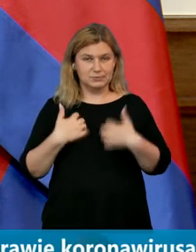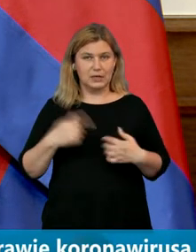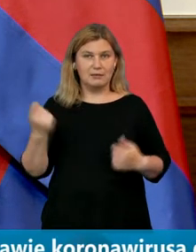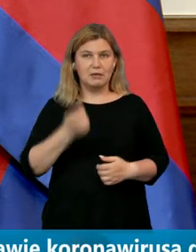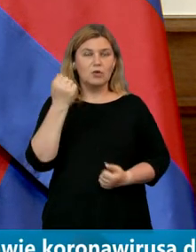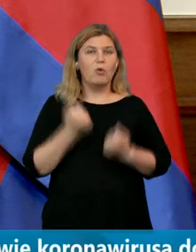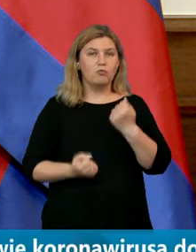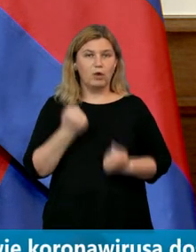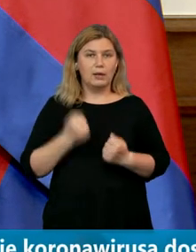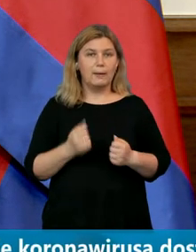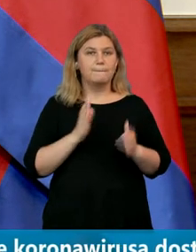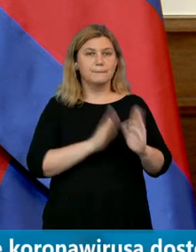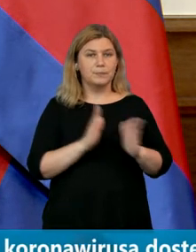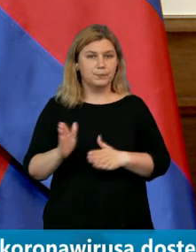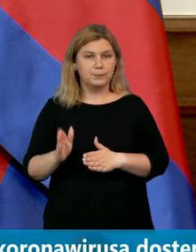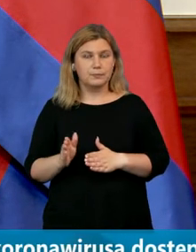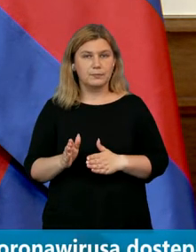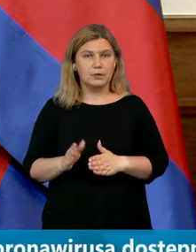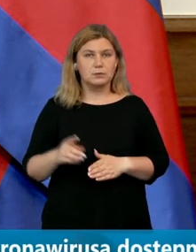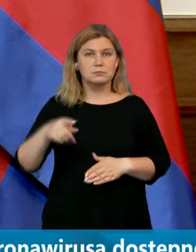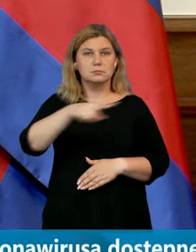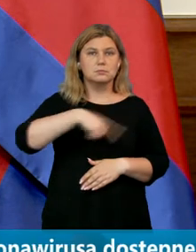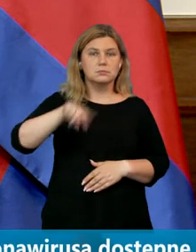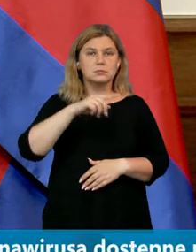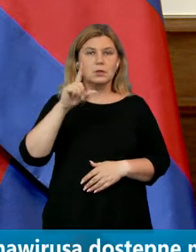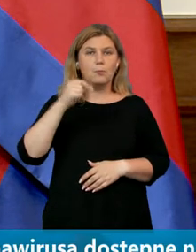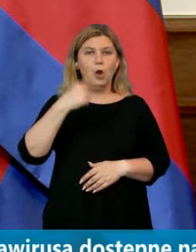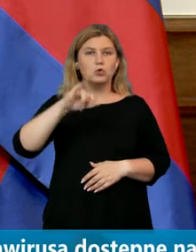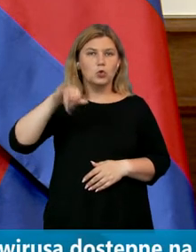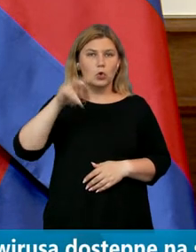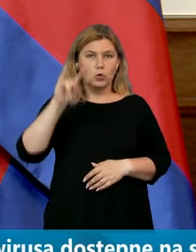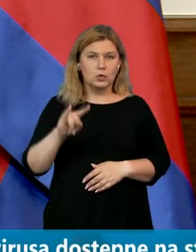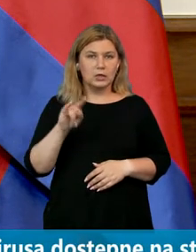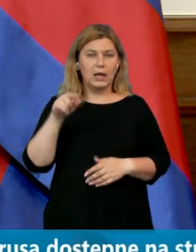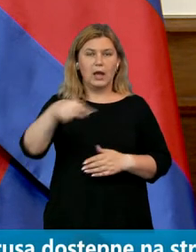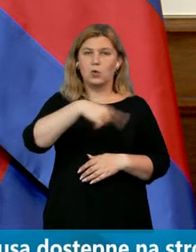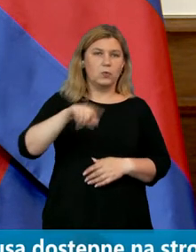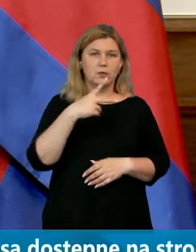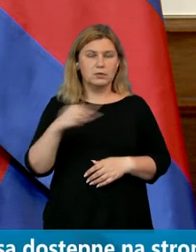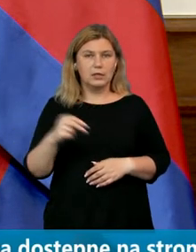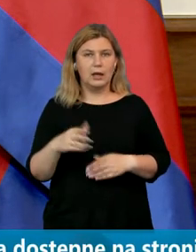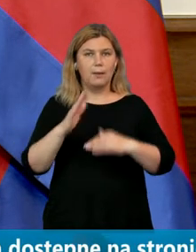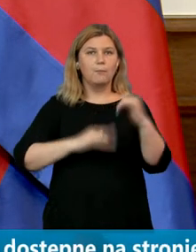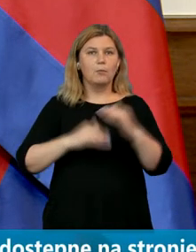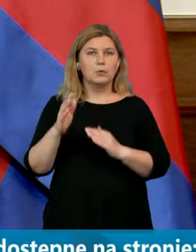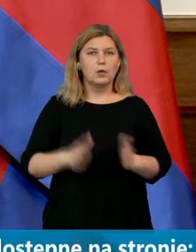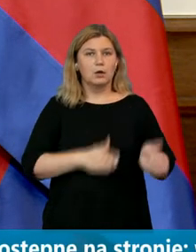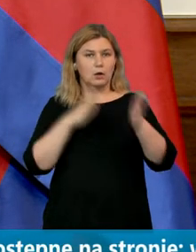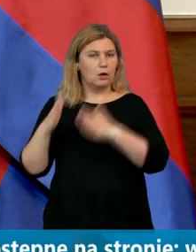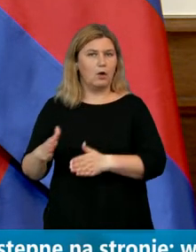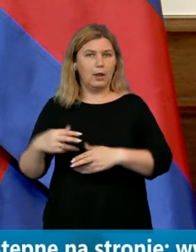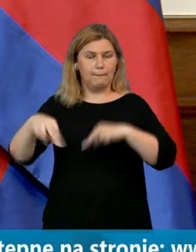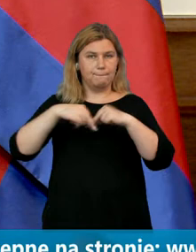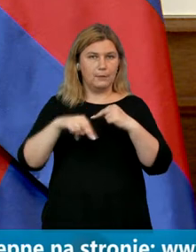rzeczywiście, natomiast po kolei. Na rondzie w Podjuchach przede wszystkim trwają prace, już nie na samym rondzie, ale przy budowie kolejnego